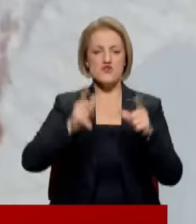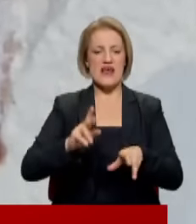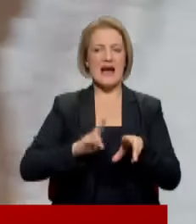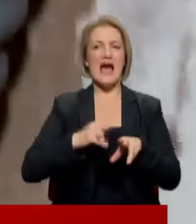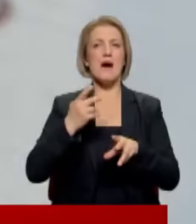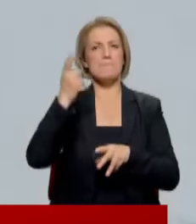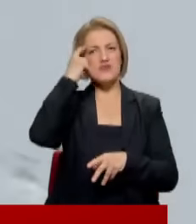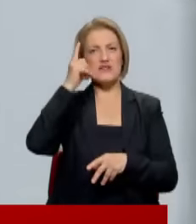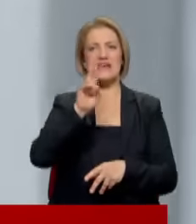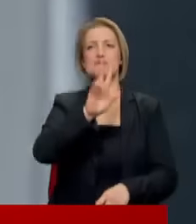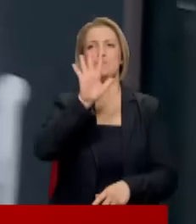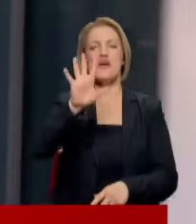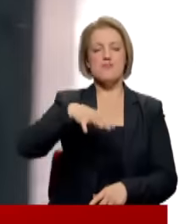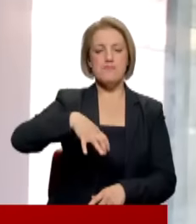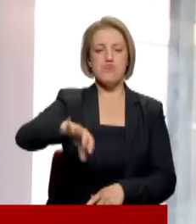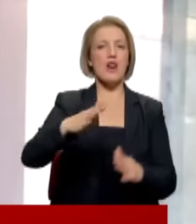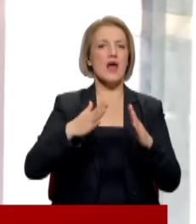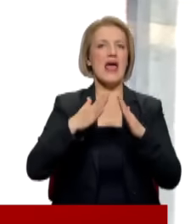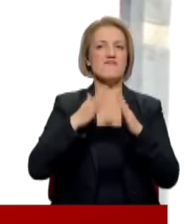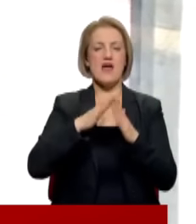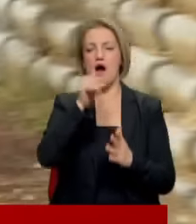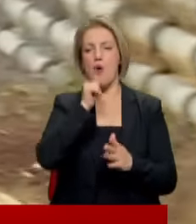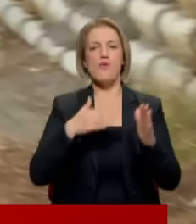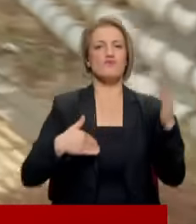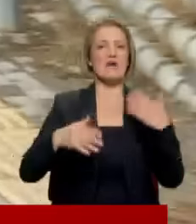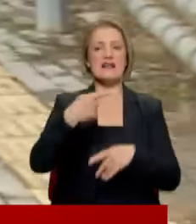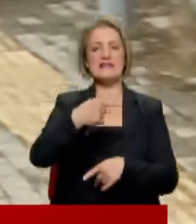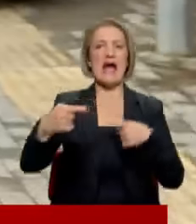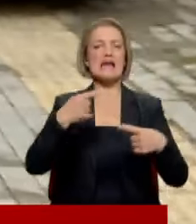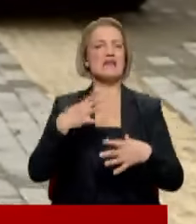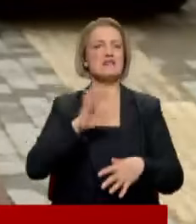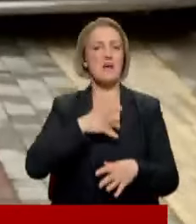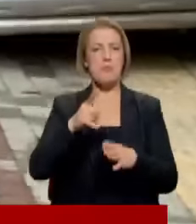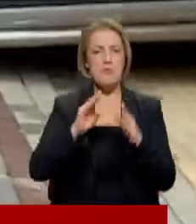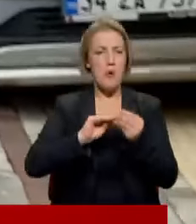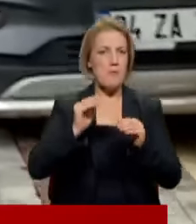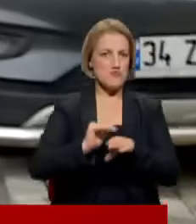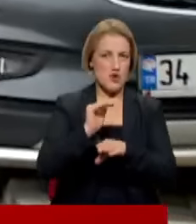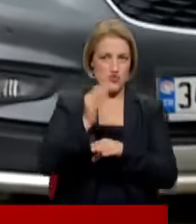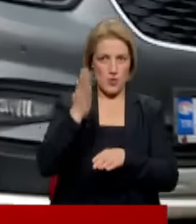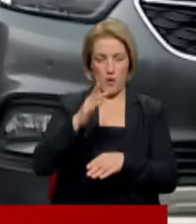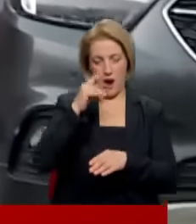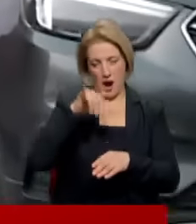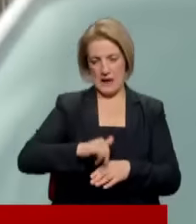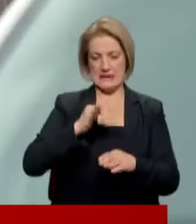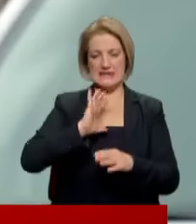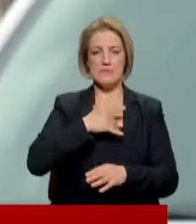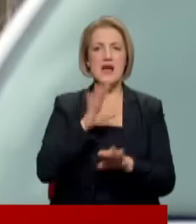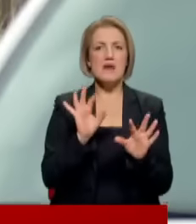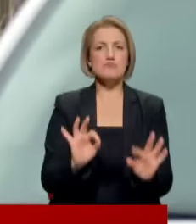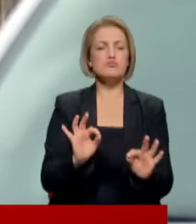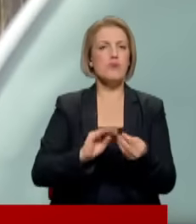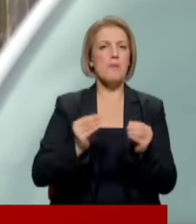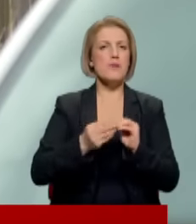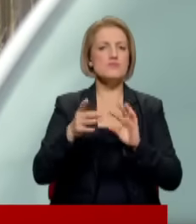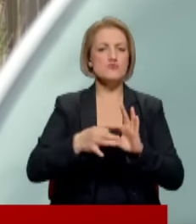kayabaşında 25 bölge konutlarında 600'den fazla daire sakini bu sorunları yaşıyor hak sahipleri bir an önce